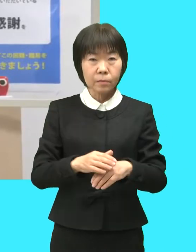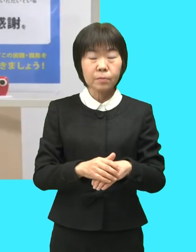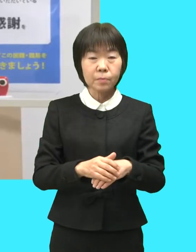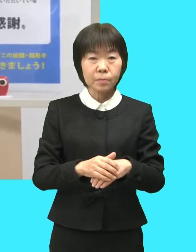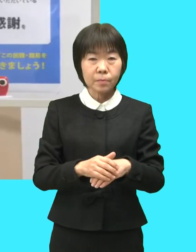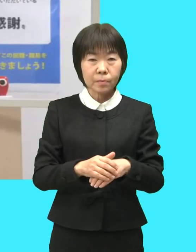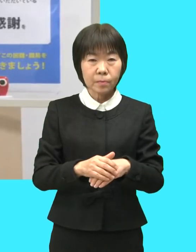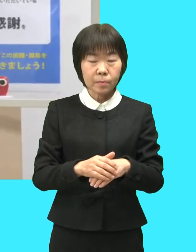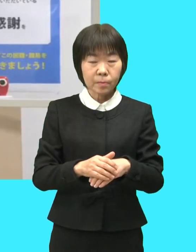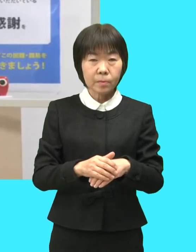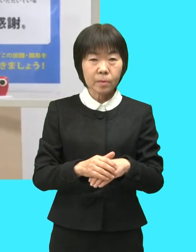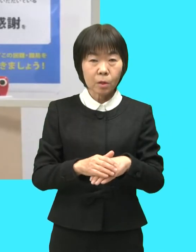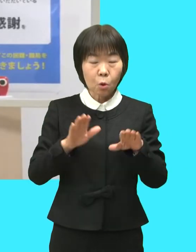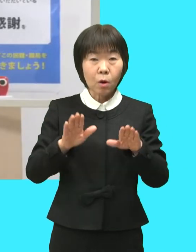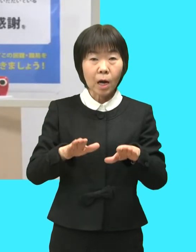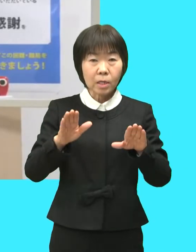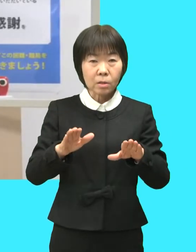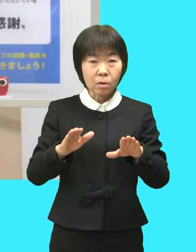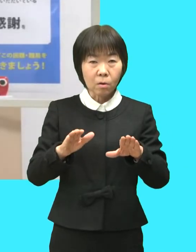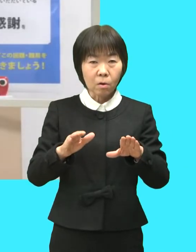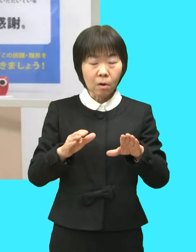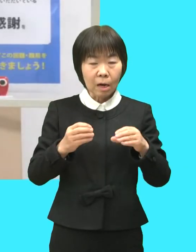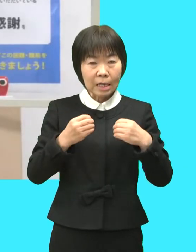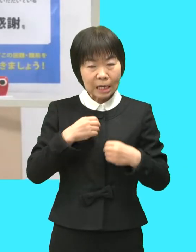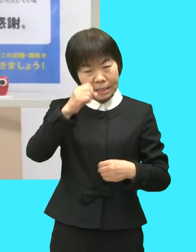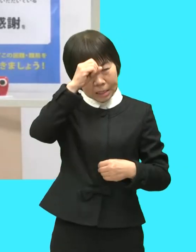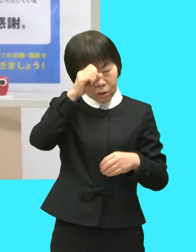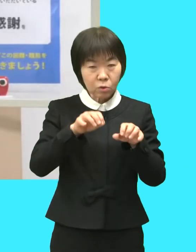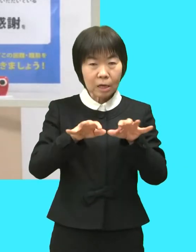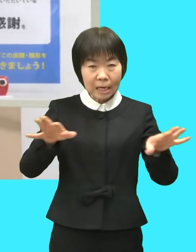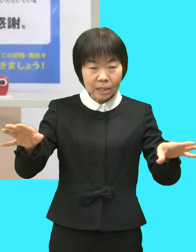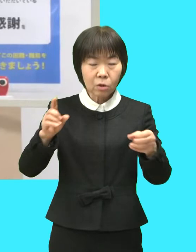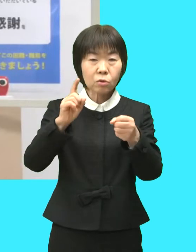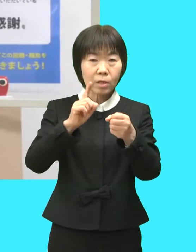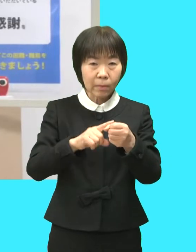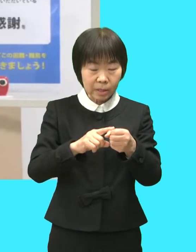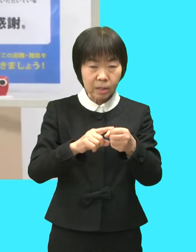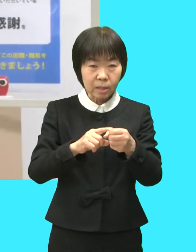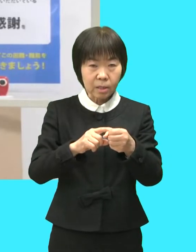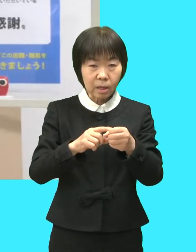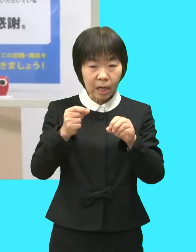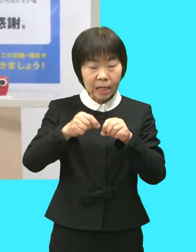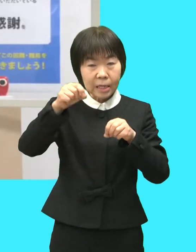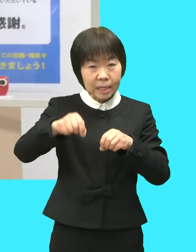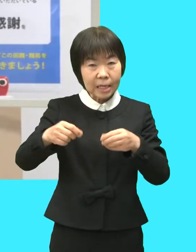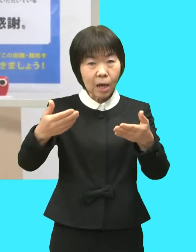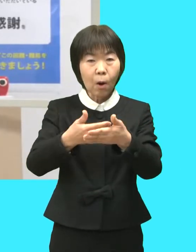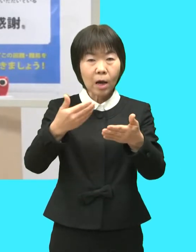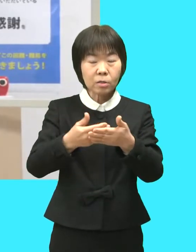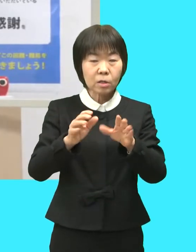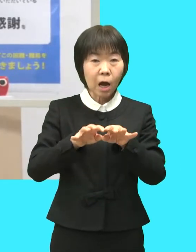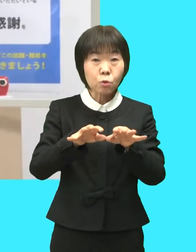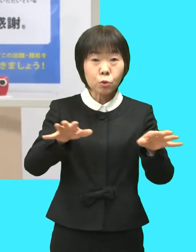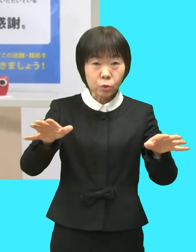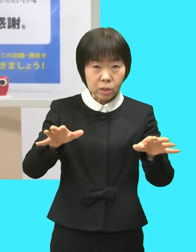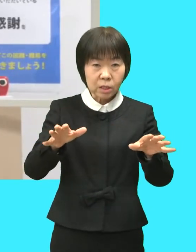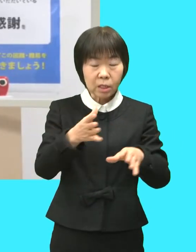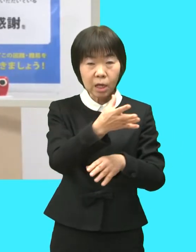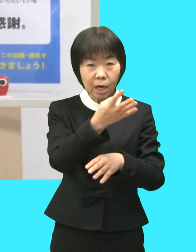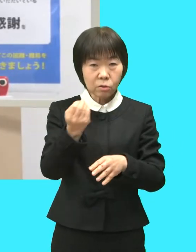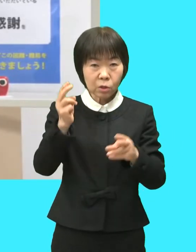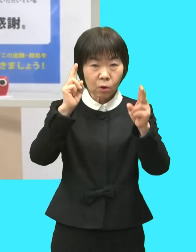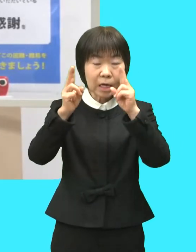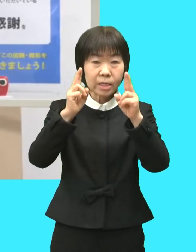ります。今般の新型感染症の影響により、テレワークが普及をし、多くの企業